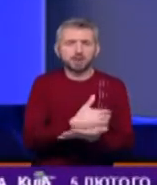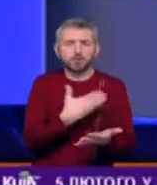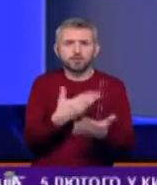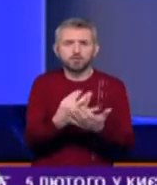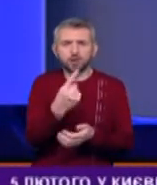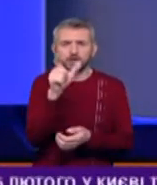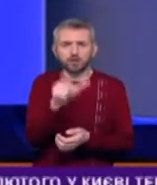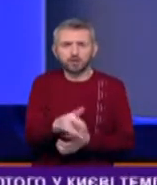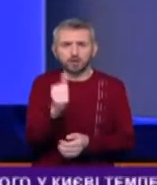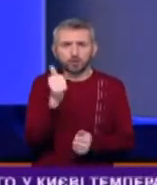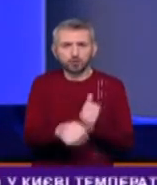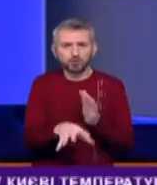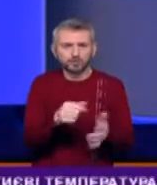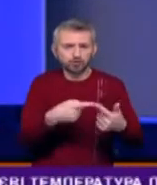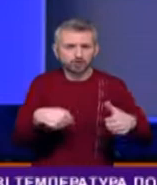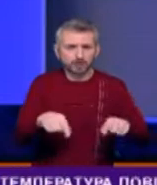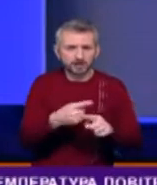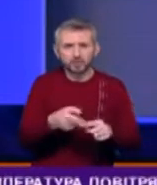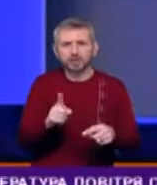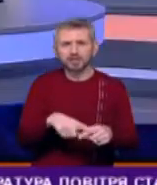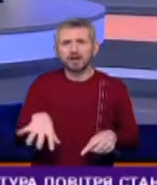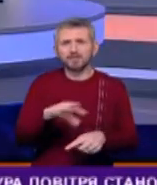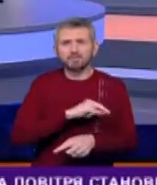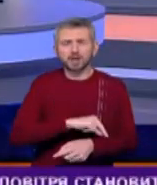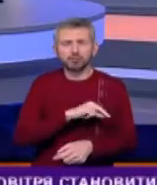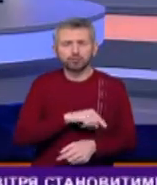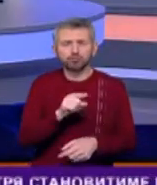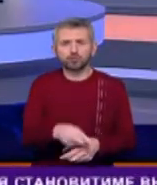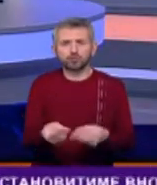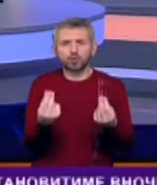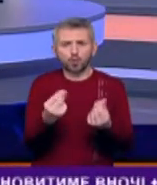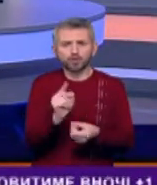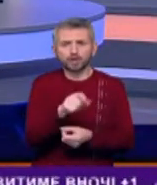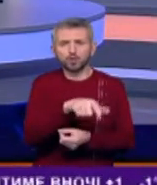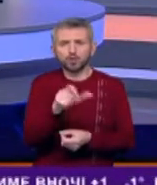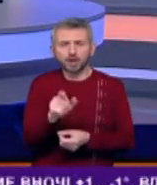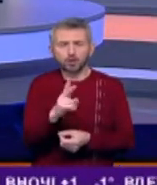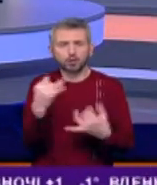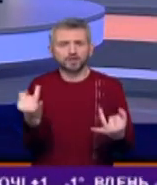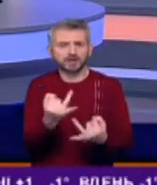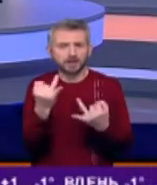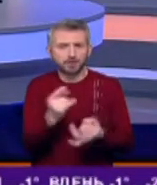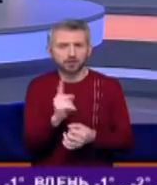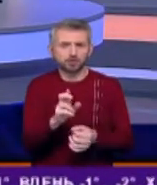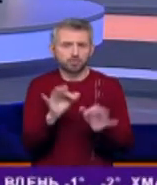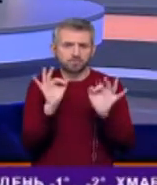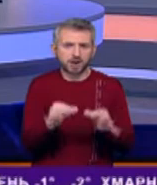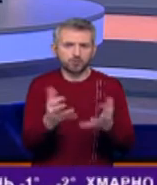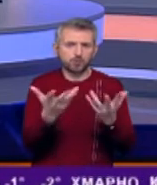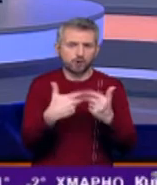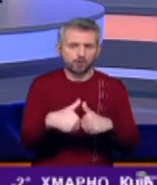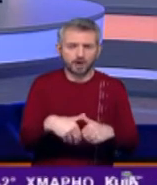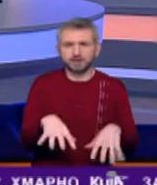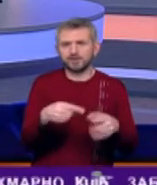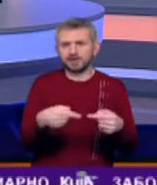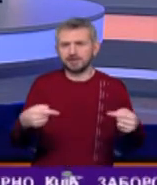одній людині на кожну виборчу дільницю. Все це тут працюють гроші тих людей, які зацікавлені, щоб правильно порахувати і все